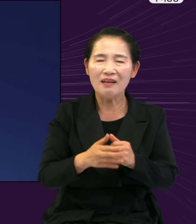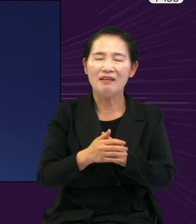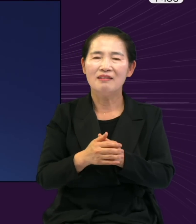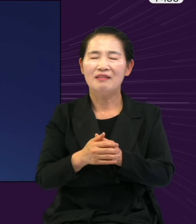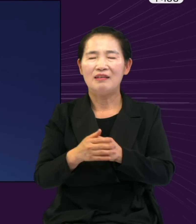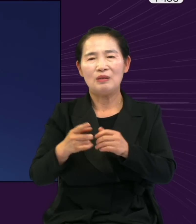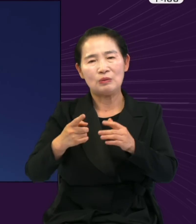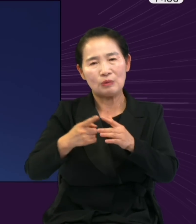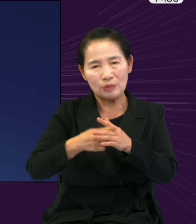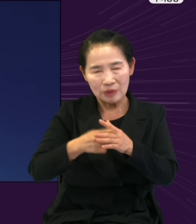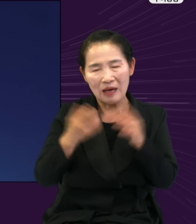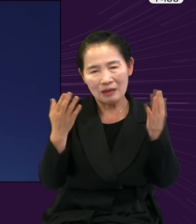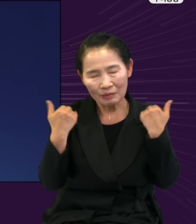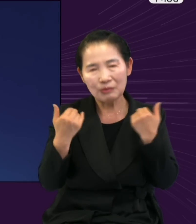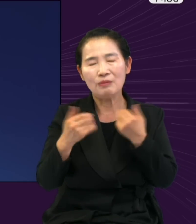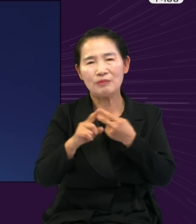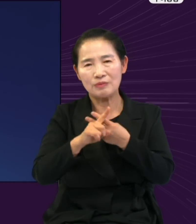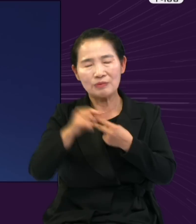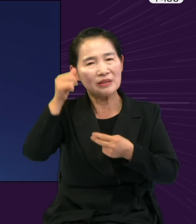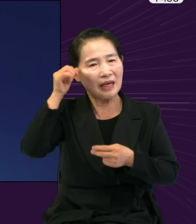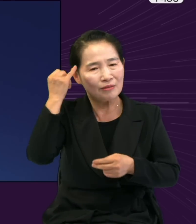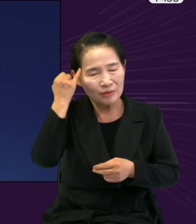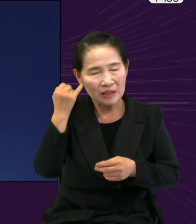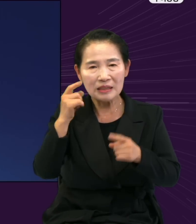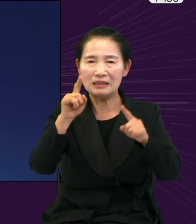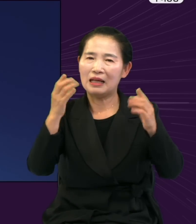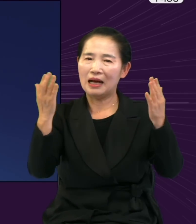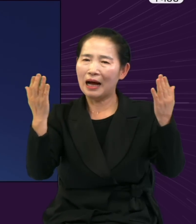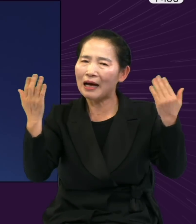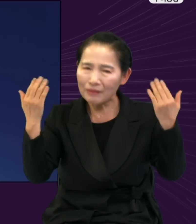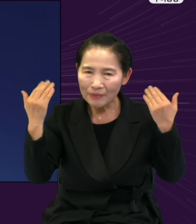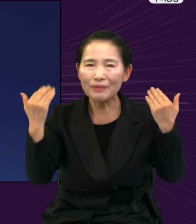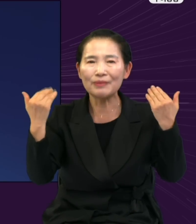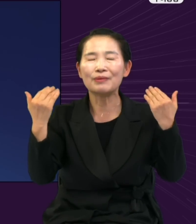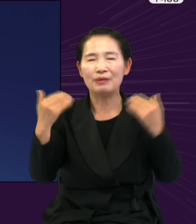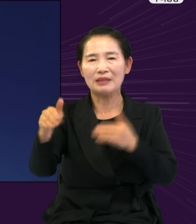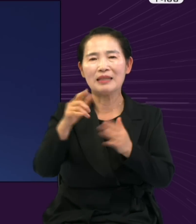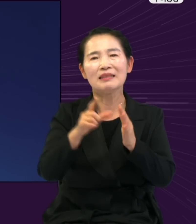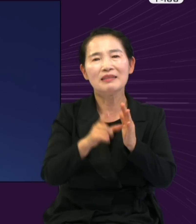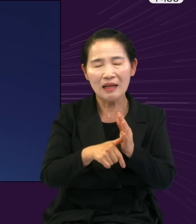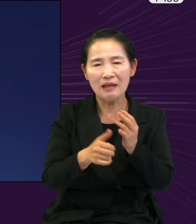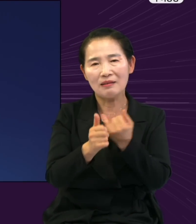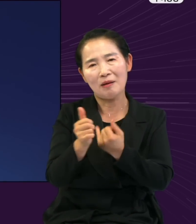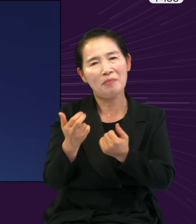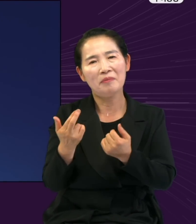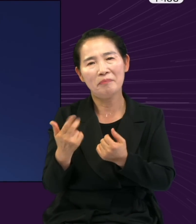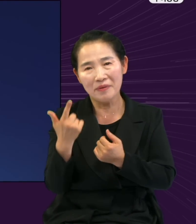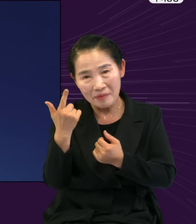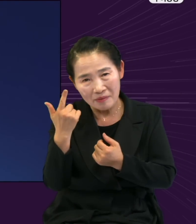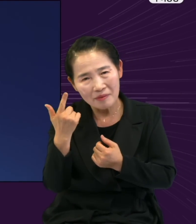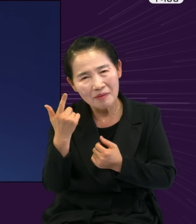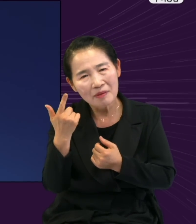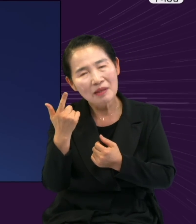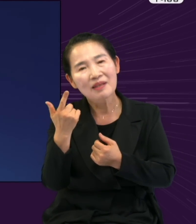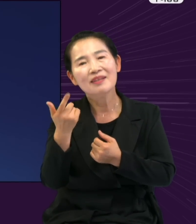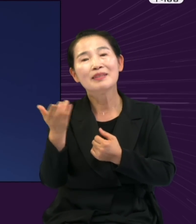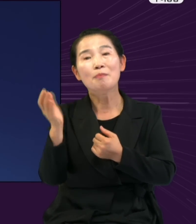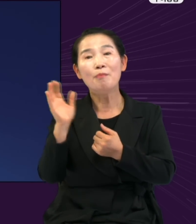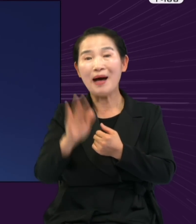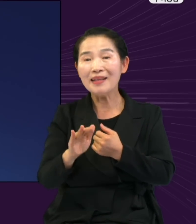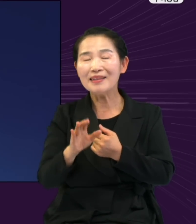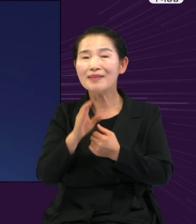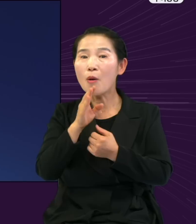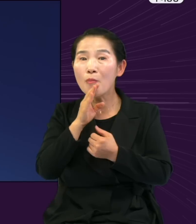겪을 때, 이제 대학생이 되었. 남편은 거기 없었으나 함께 있습니다.